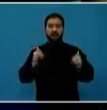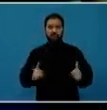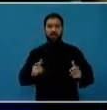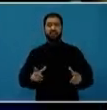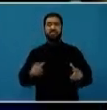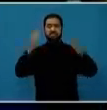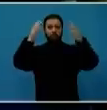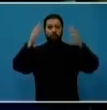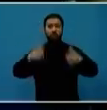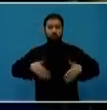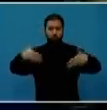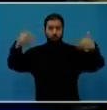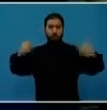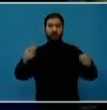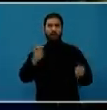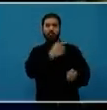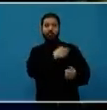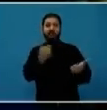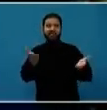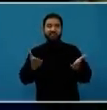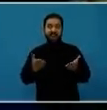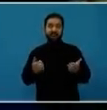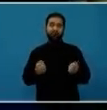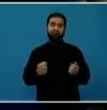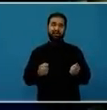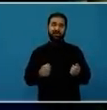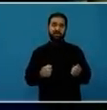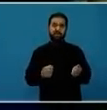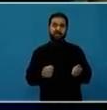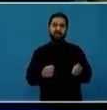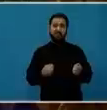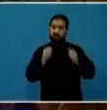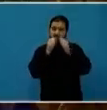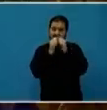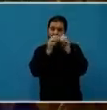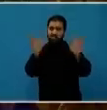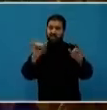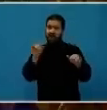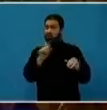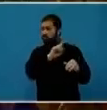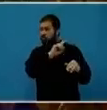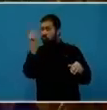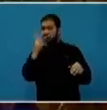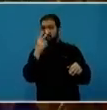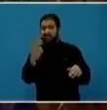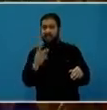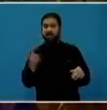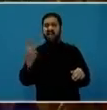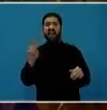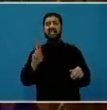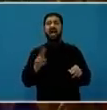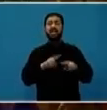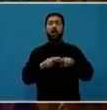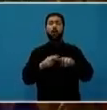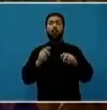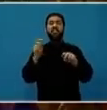să ne aducă de fapt o anumită suferință și nu mai putem percepe realitatea așa cum trebuie. Părinte, sunt totuși